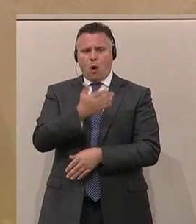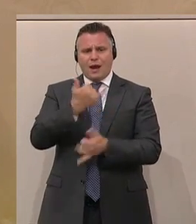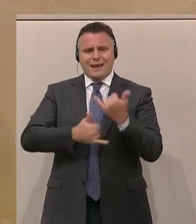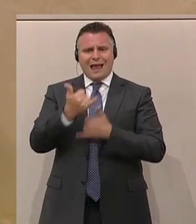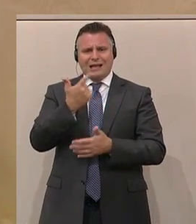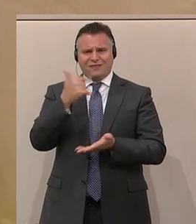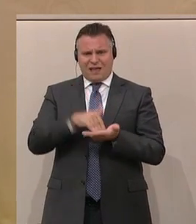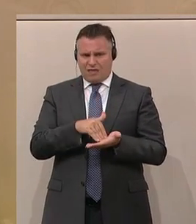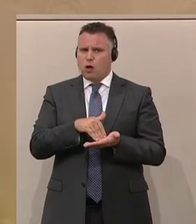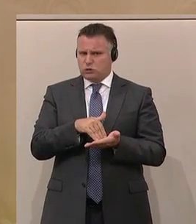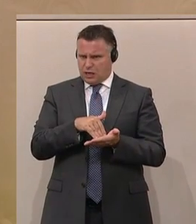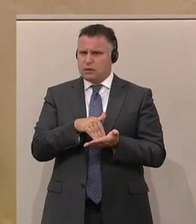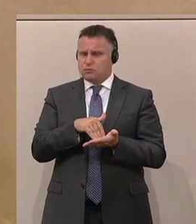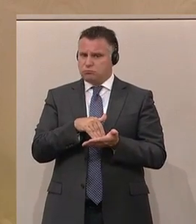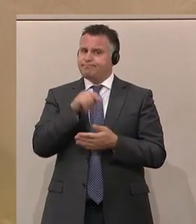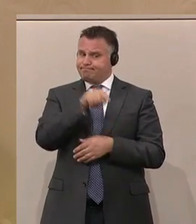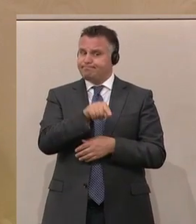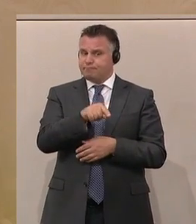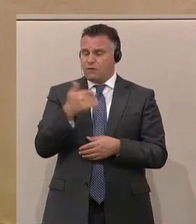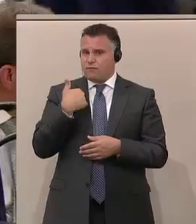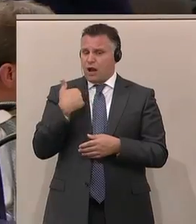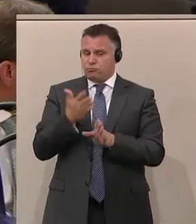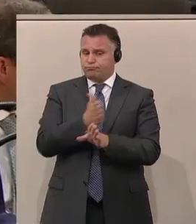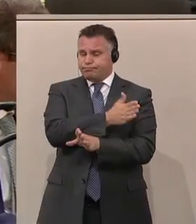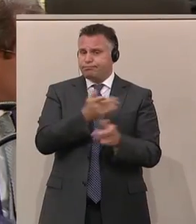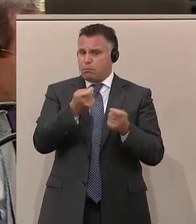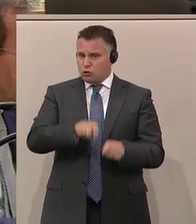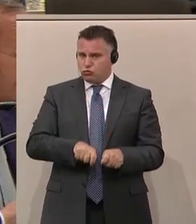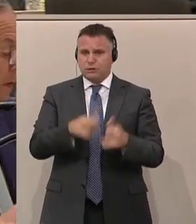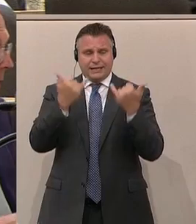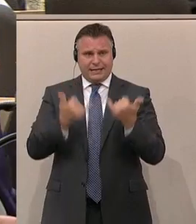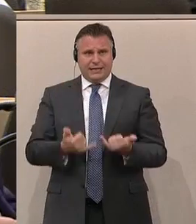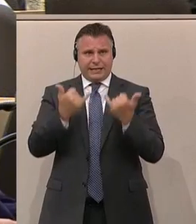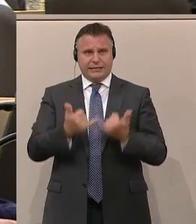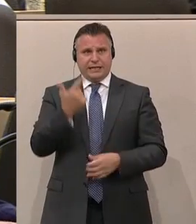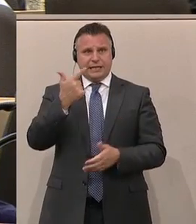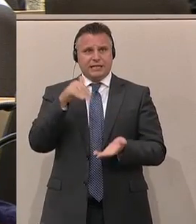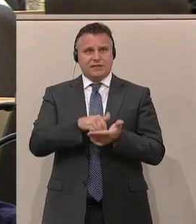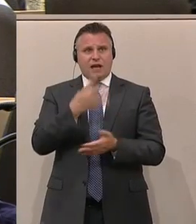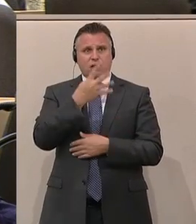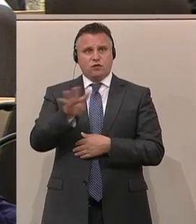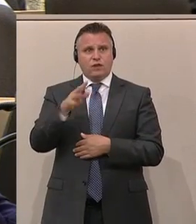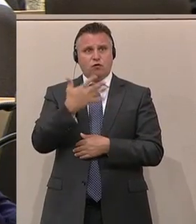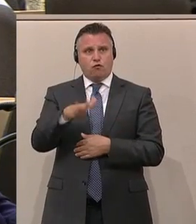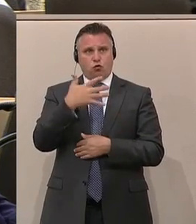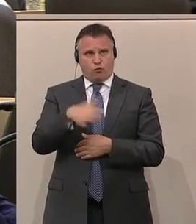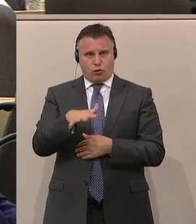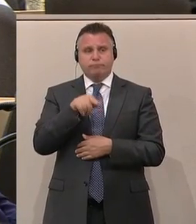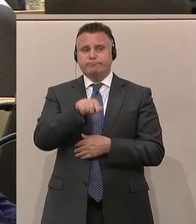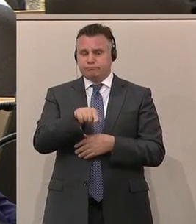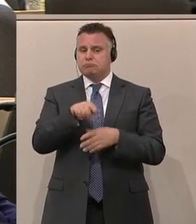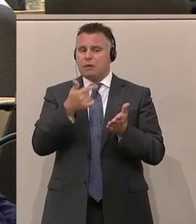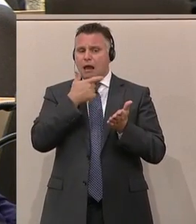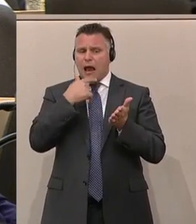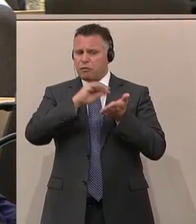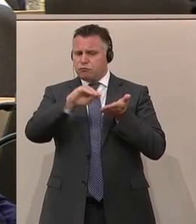um diese Gesetze geht es, beschlossen wurden, werden nun 2455 Stammvorschriften außer